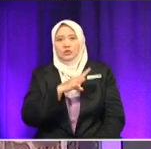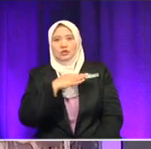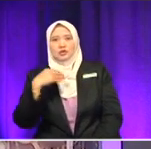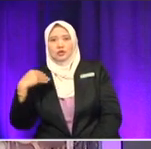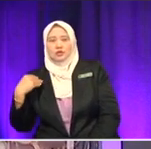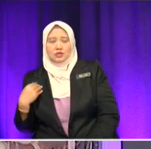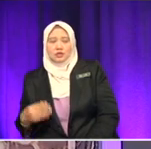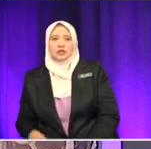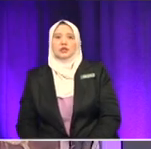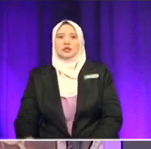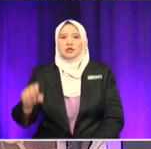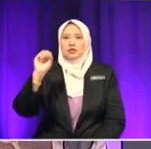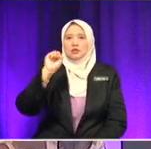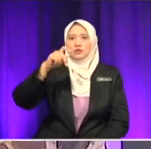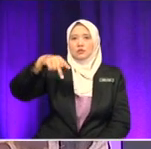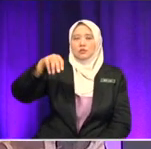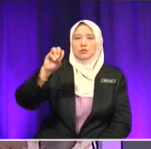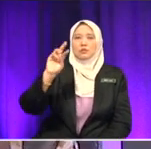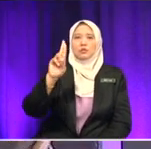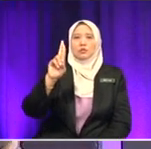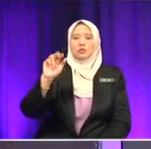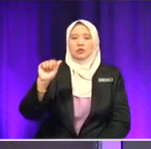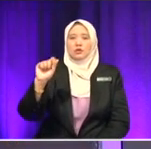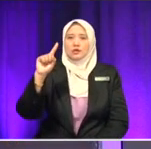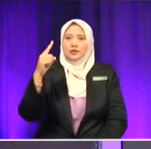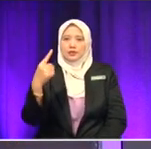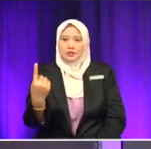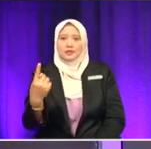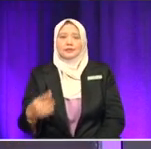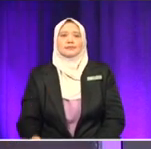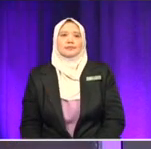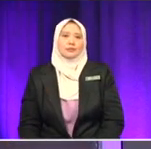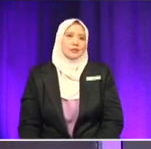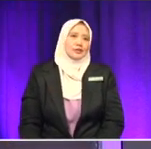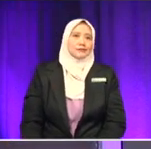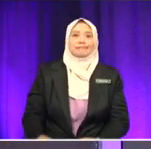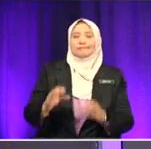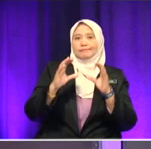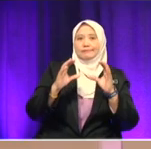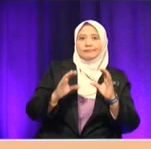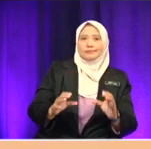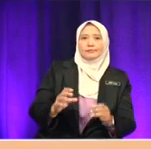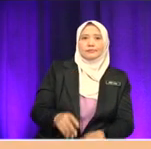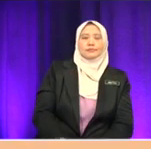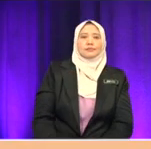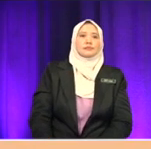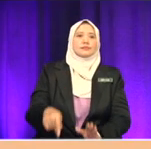spora. Pertunasan dan juga spora. Maka ini adalah cara pertunasan. Nampak tak ada macam kecil tunas kat